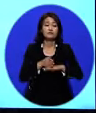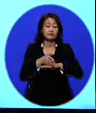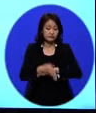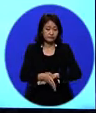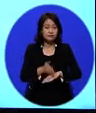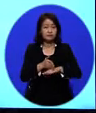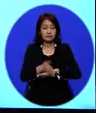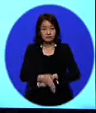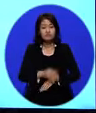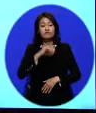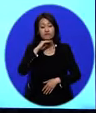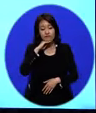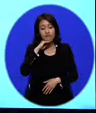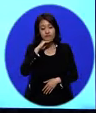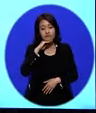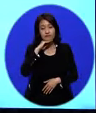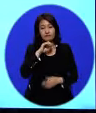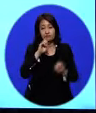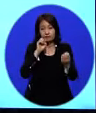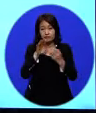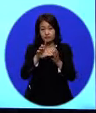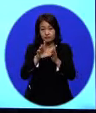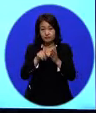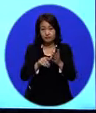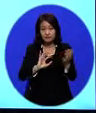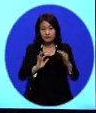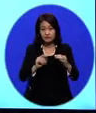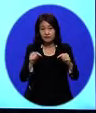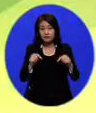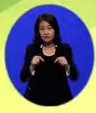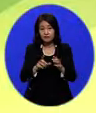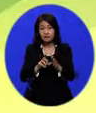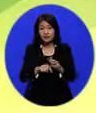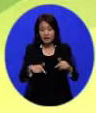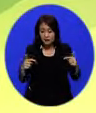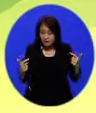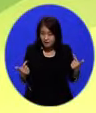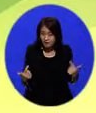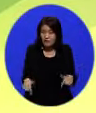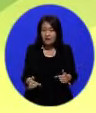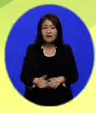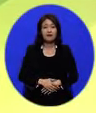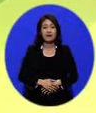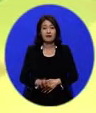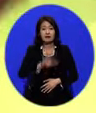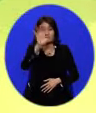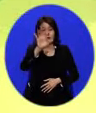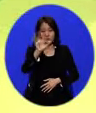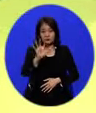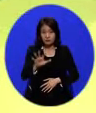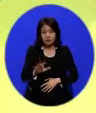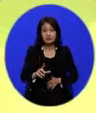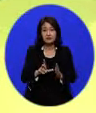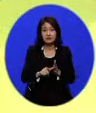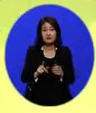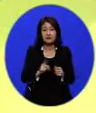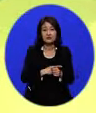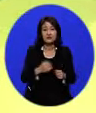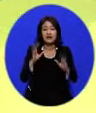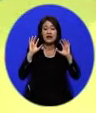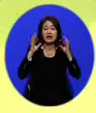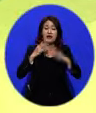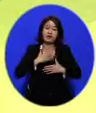천천히 생각해. 기다려줄게. 대화할 때, 토론하거나 대화할 때, 항상 그거를 반복해서 해줘야지만이 아이가